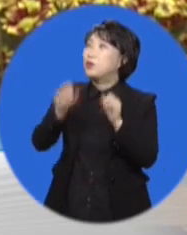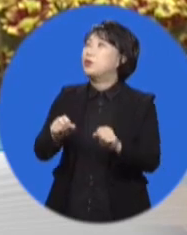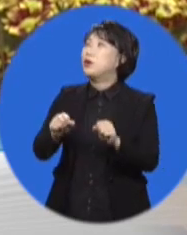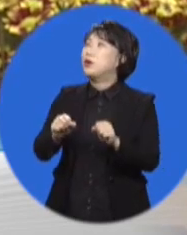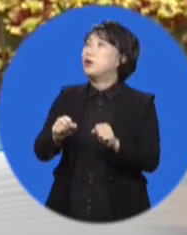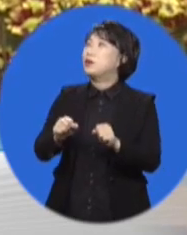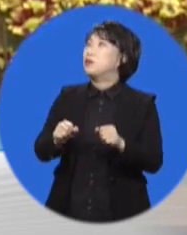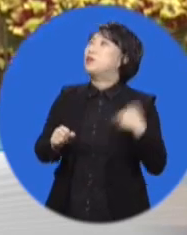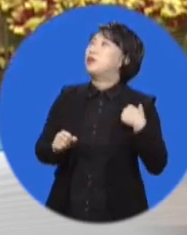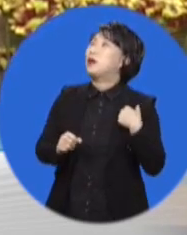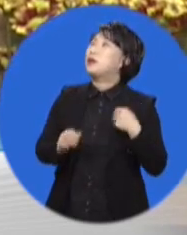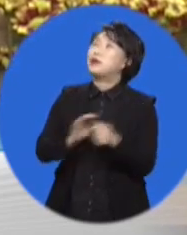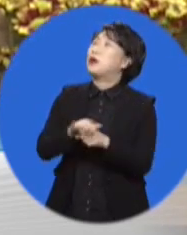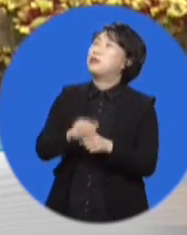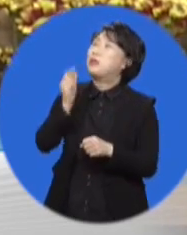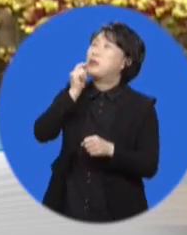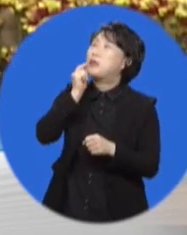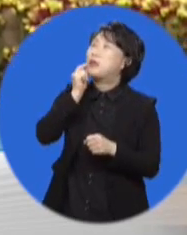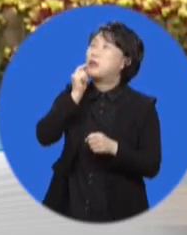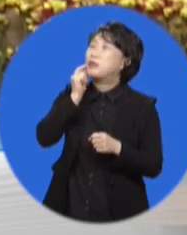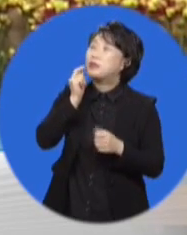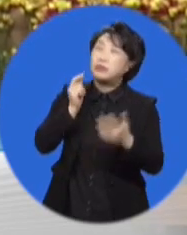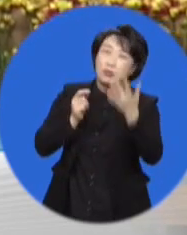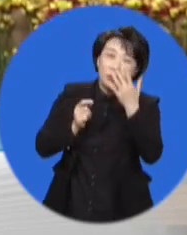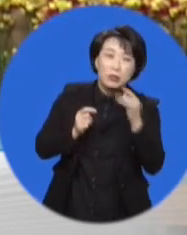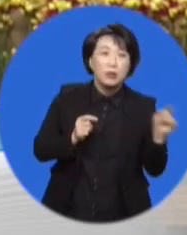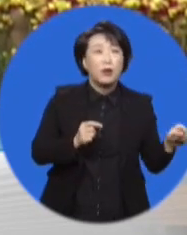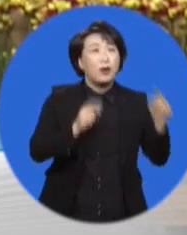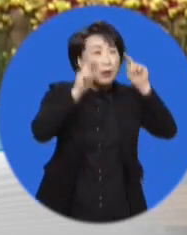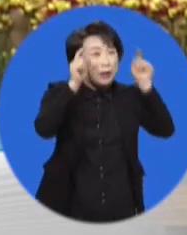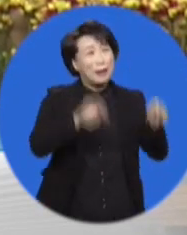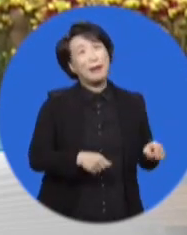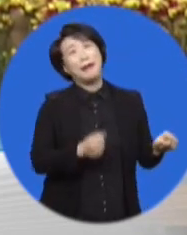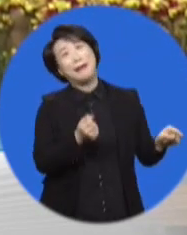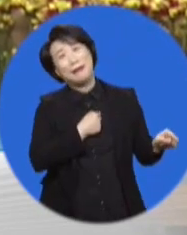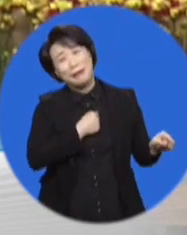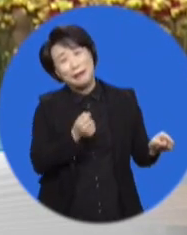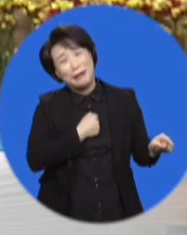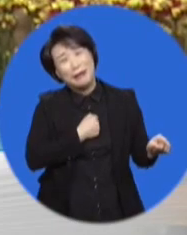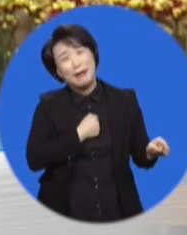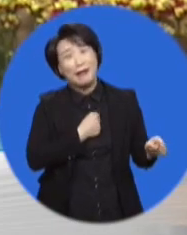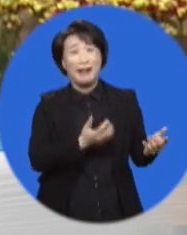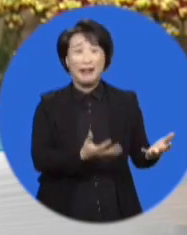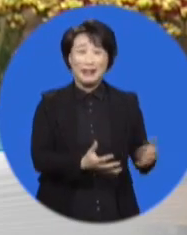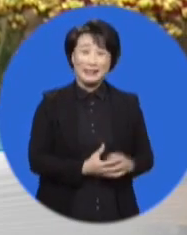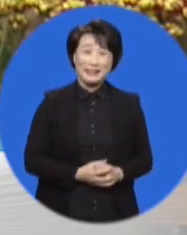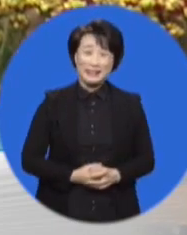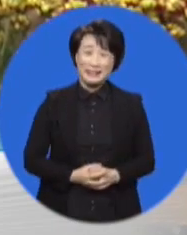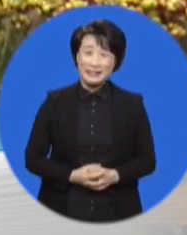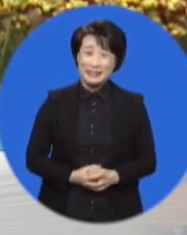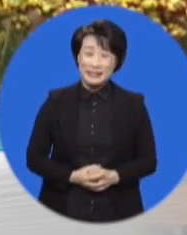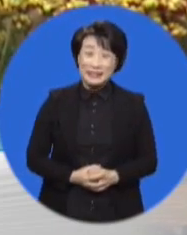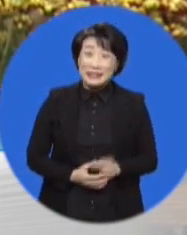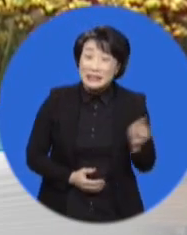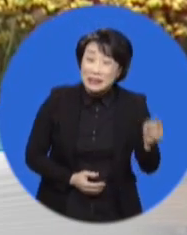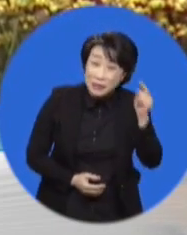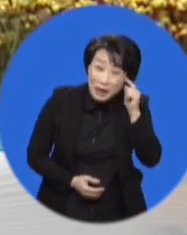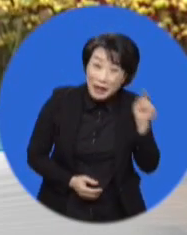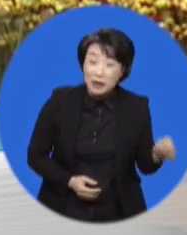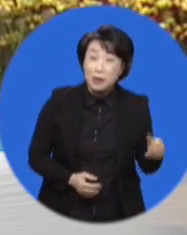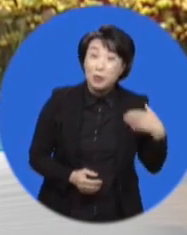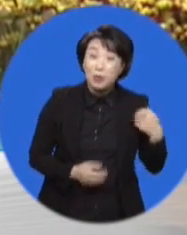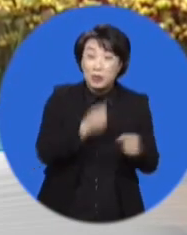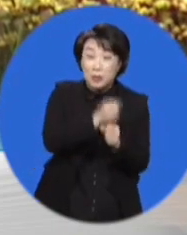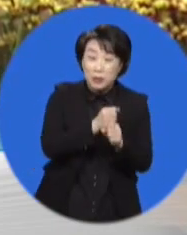한다면 참 이런 미련한 사람이 세상에 어디 있겠어. 이런 답답한 사람이. 이게 왜